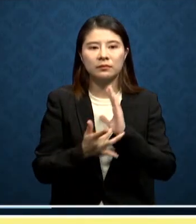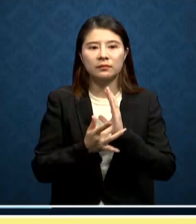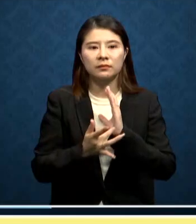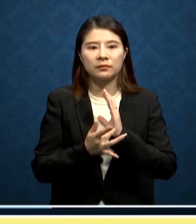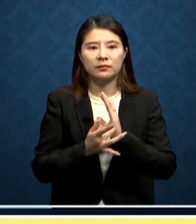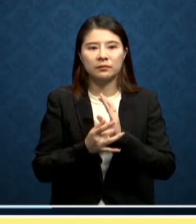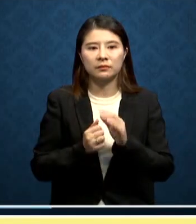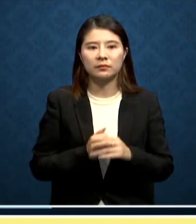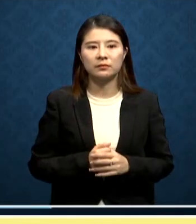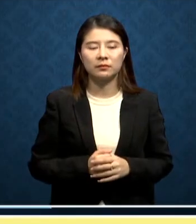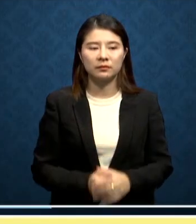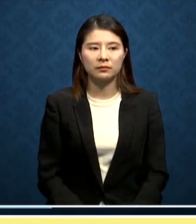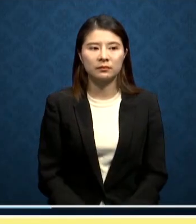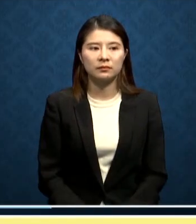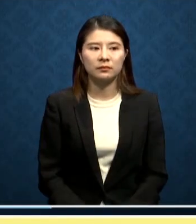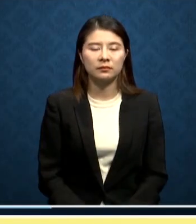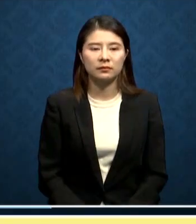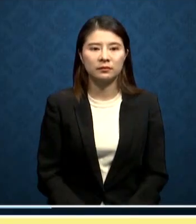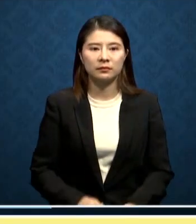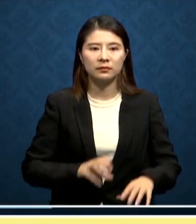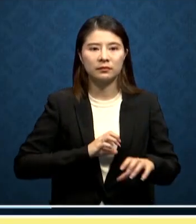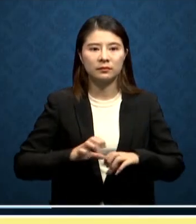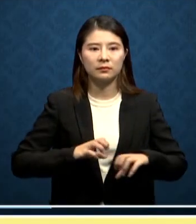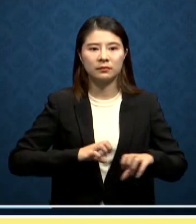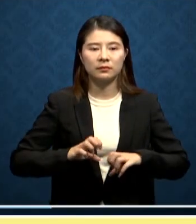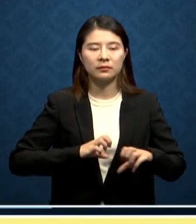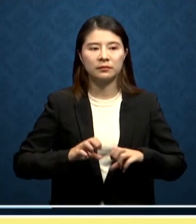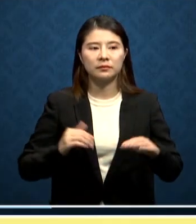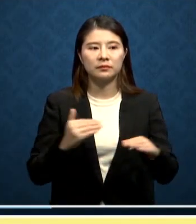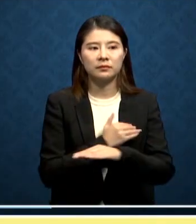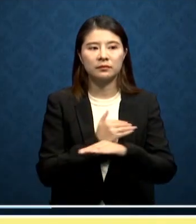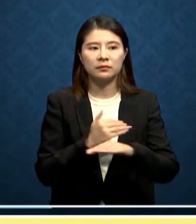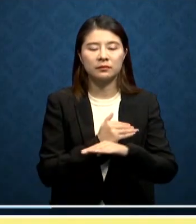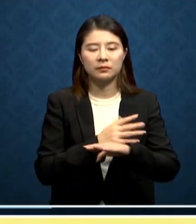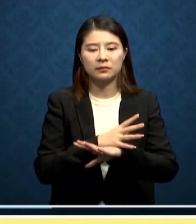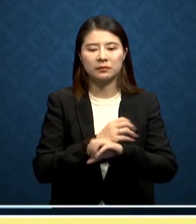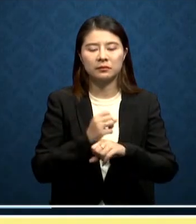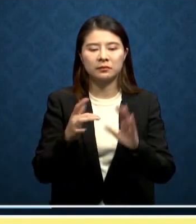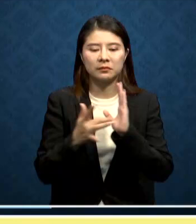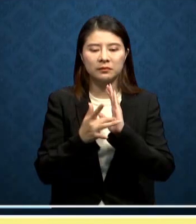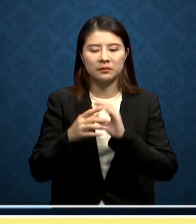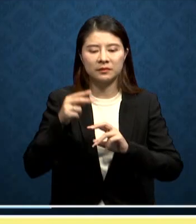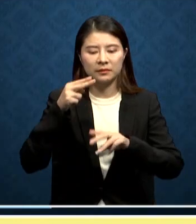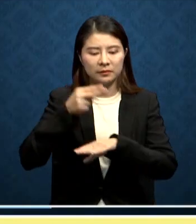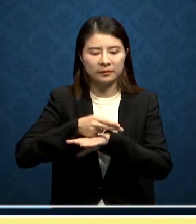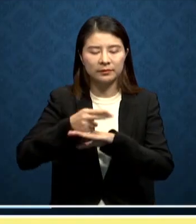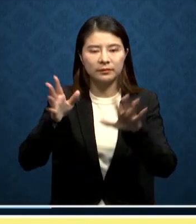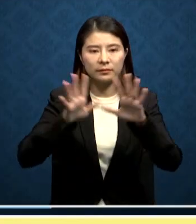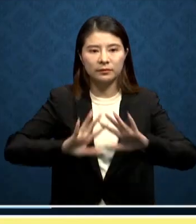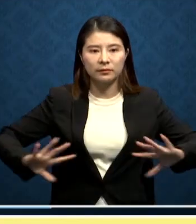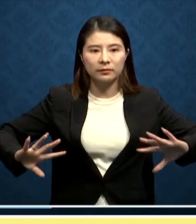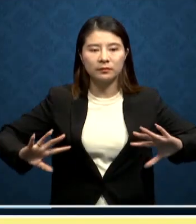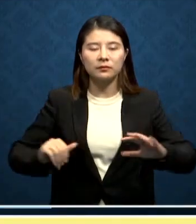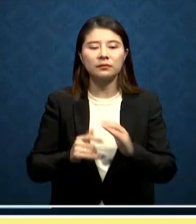การปหารจัดการการจราจรอัจฉริยะที่ทั่วโลกก็ทำนะแม้แต่อาเซียนทุกประเทศก็